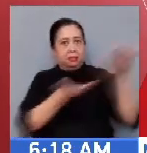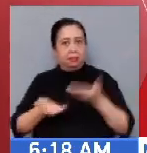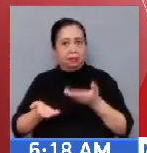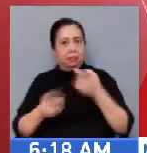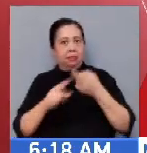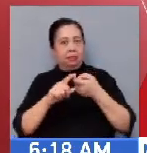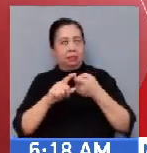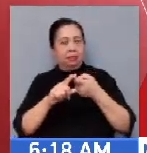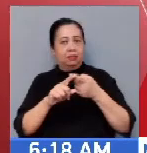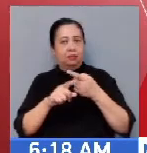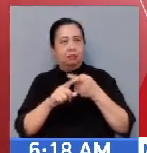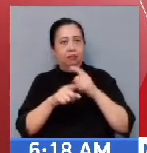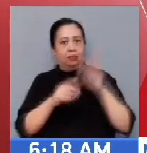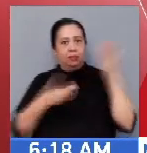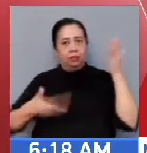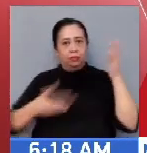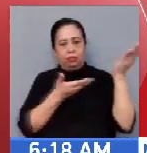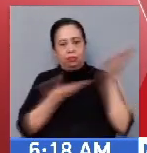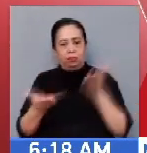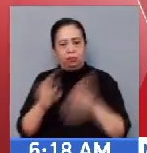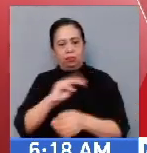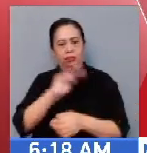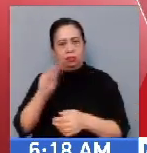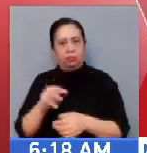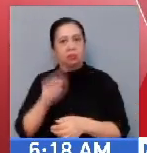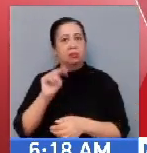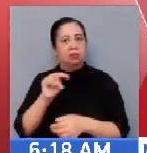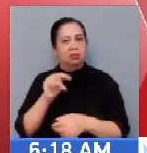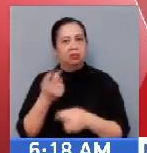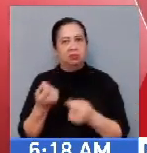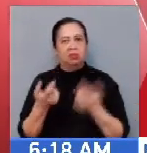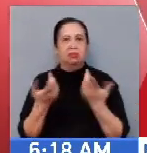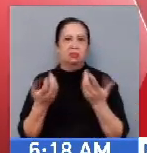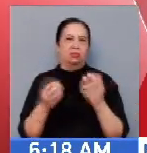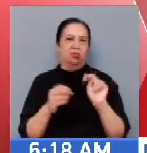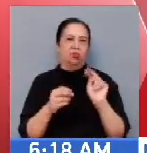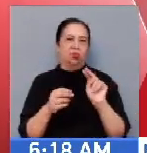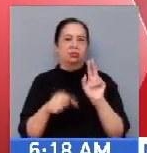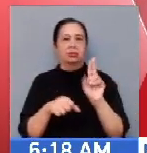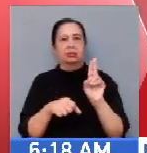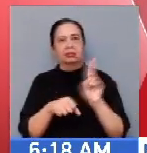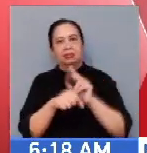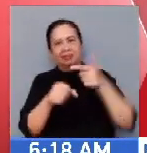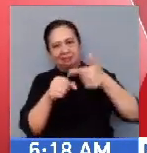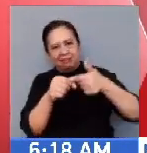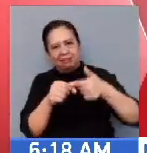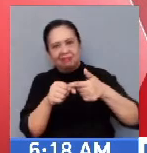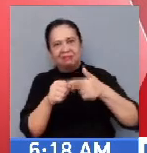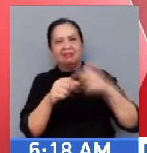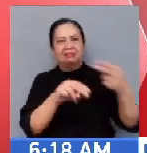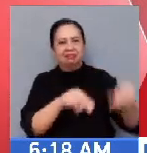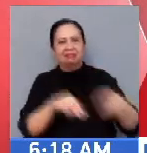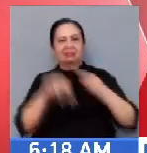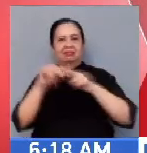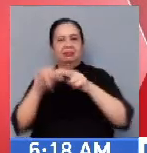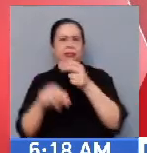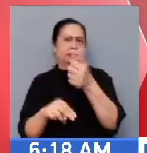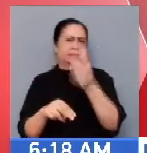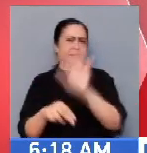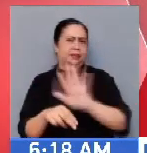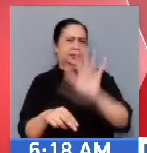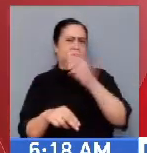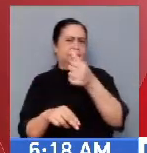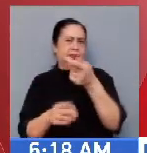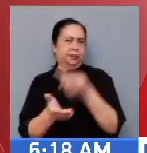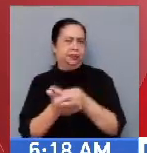Manila at kailangan nating kumonsumo ng ano, ng crudo. So medyo po may kataasan ng 10 piso mula between